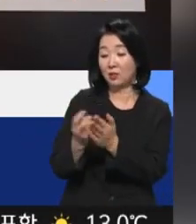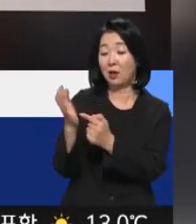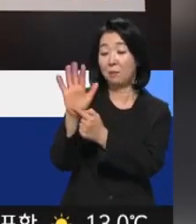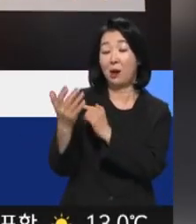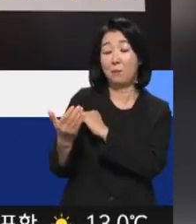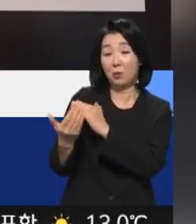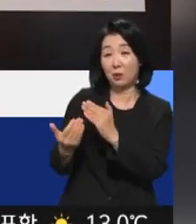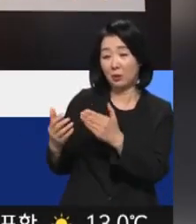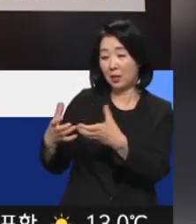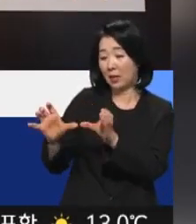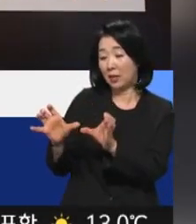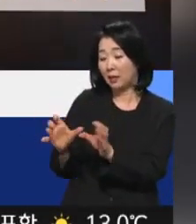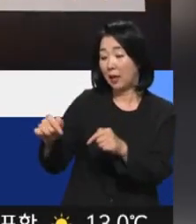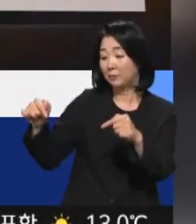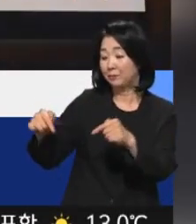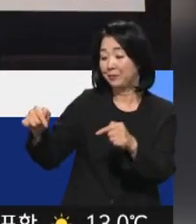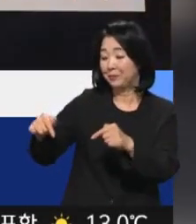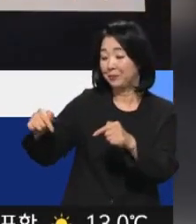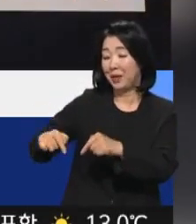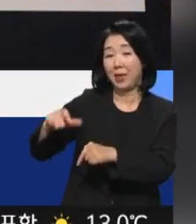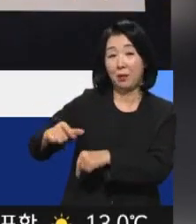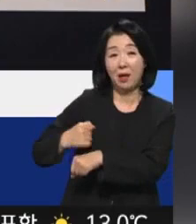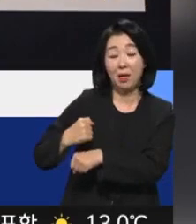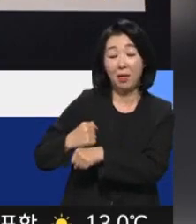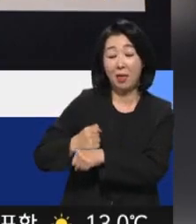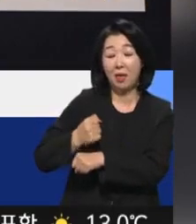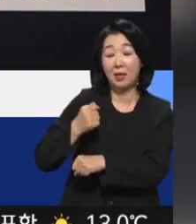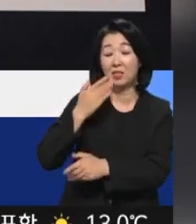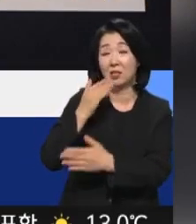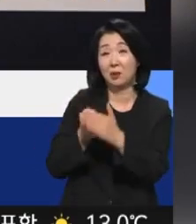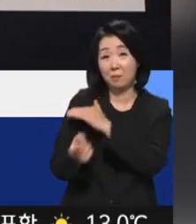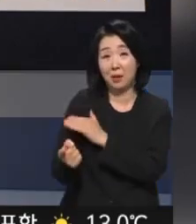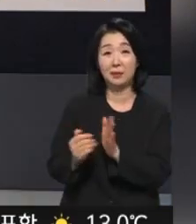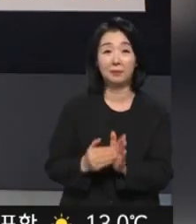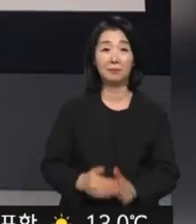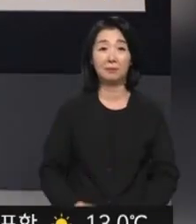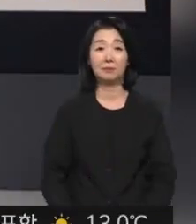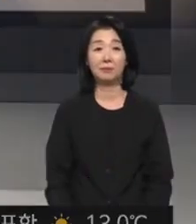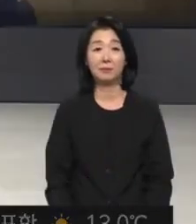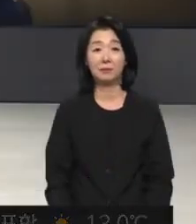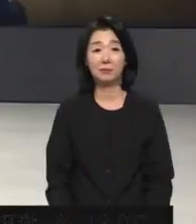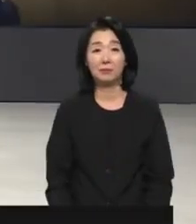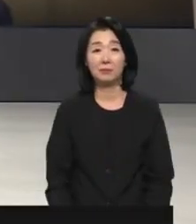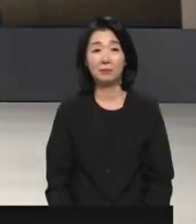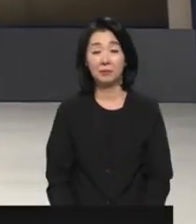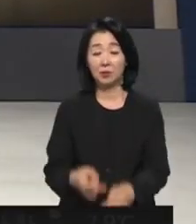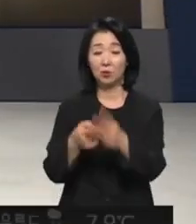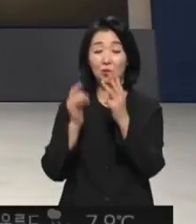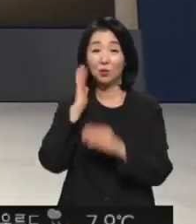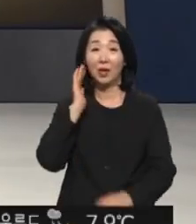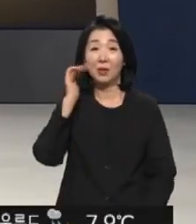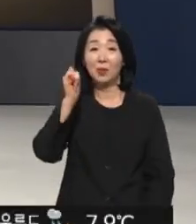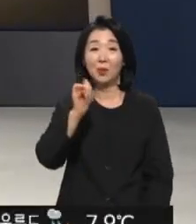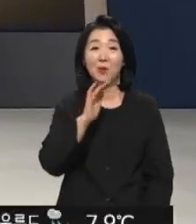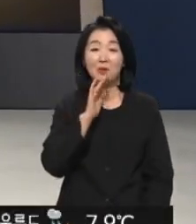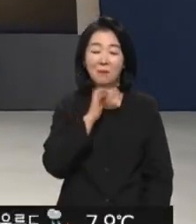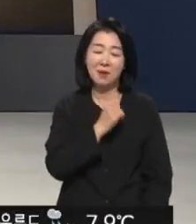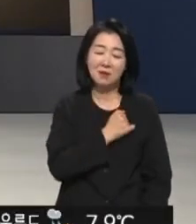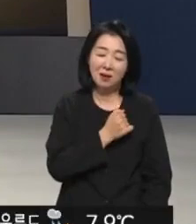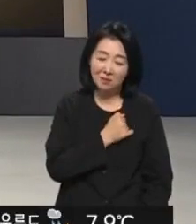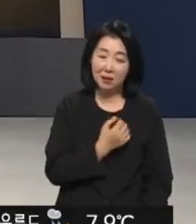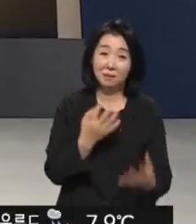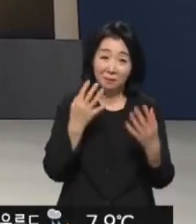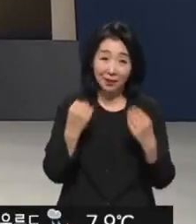당과의 사전 조율 기능을 강화하라는 지시를 직접 내렸다고 합니다. 네, 윤 대통령 정말 많이